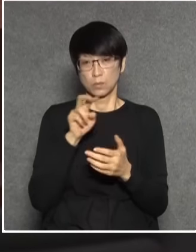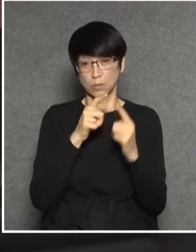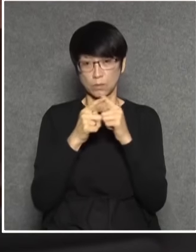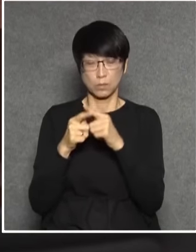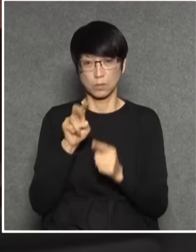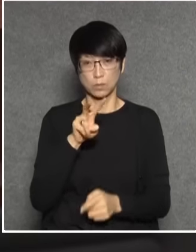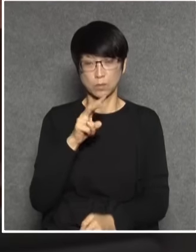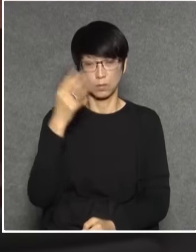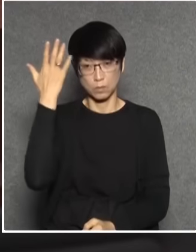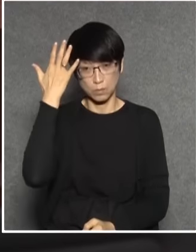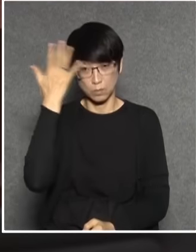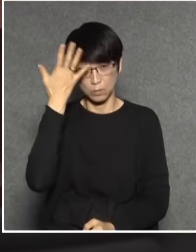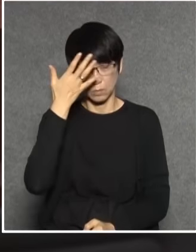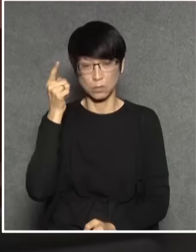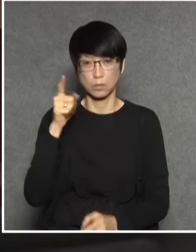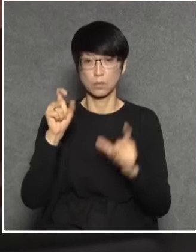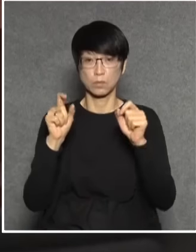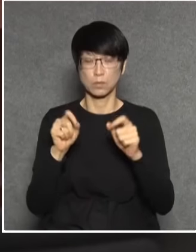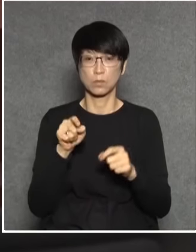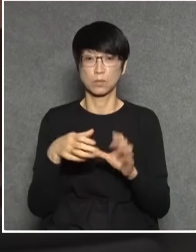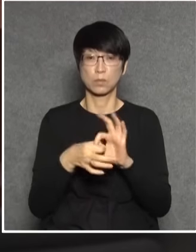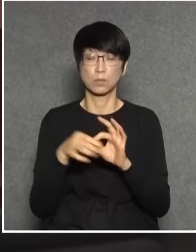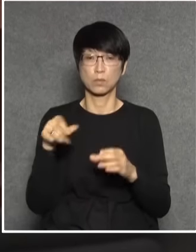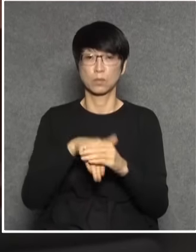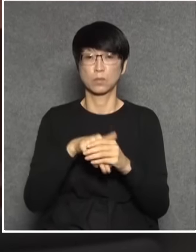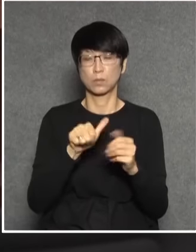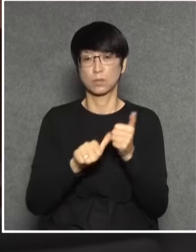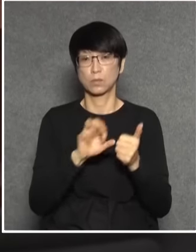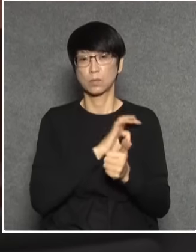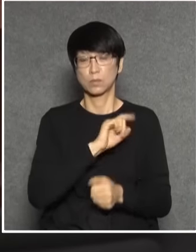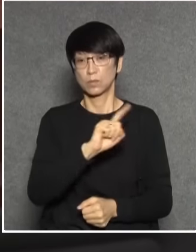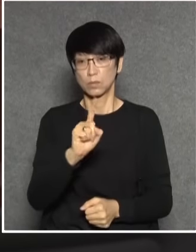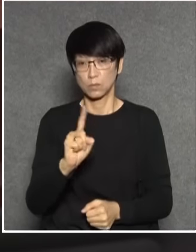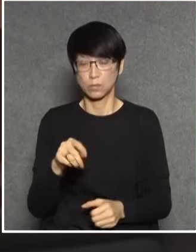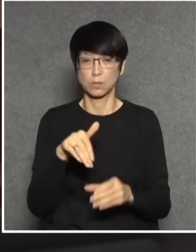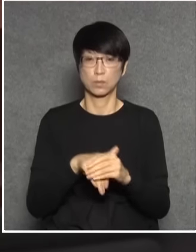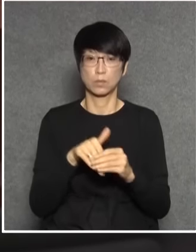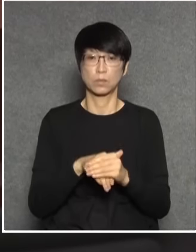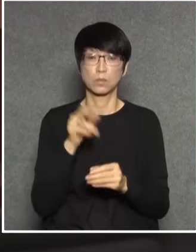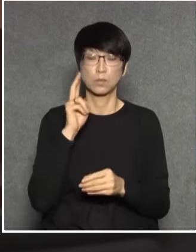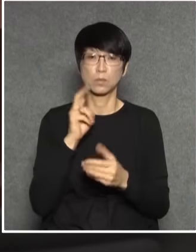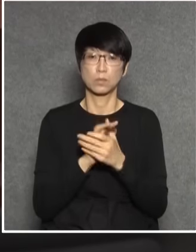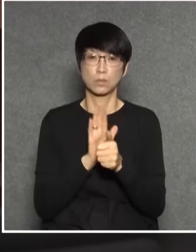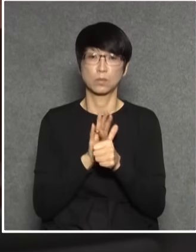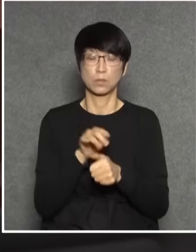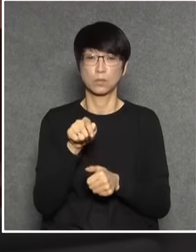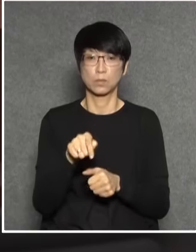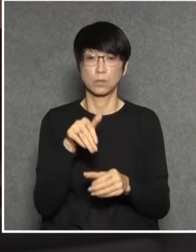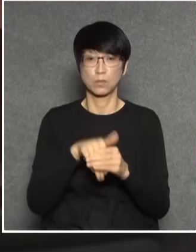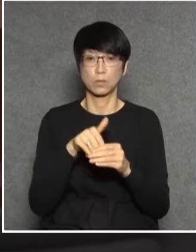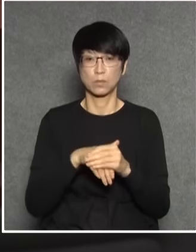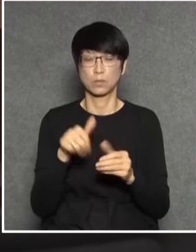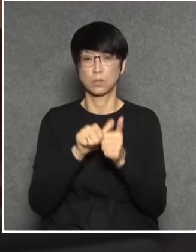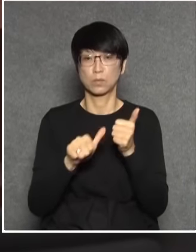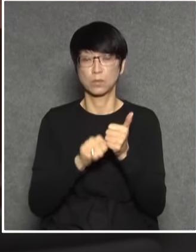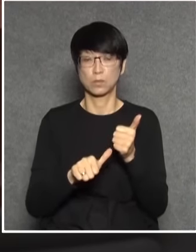解其意思是指關乎選舉委員會的哪一種選舉，例如是為了選出選舉委員會